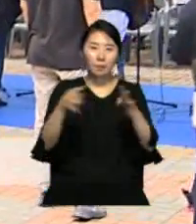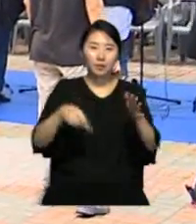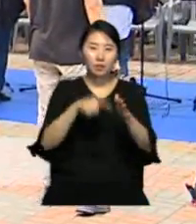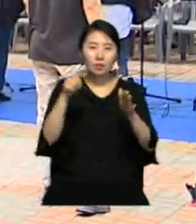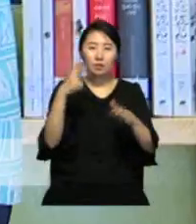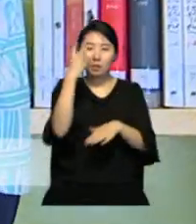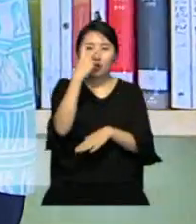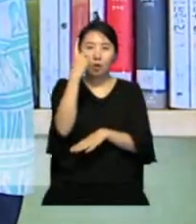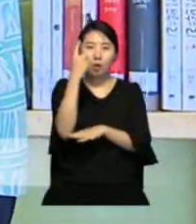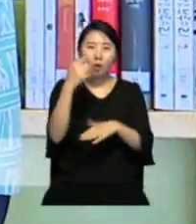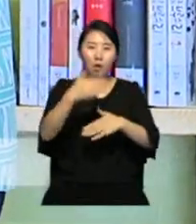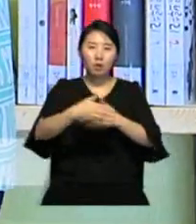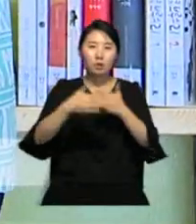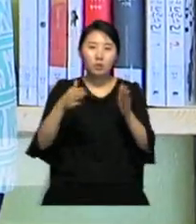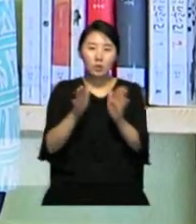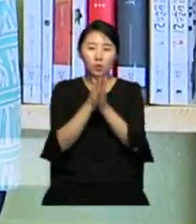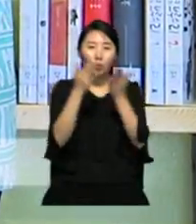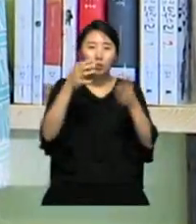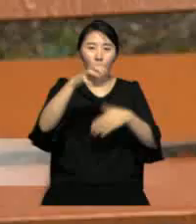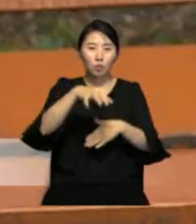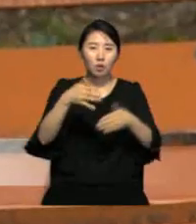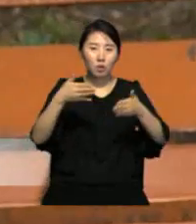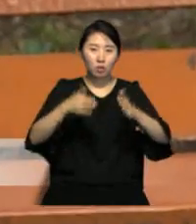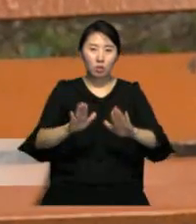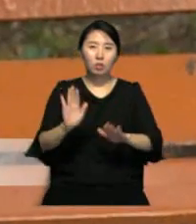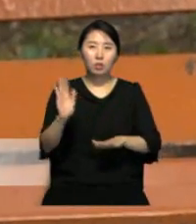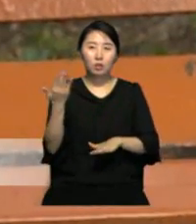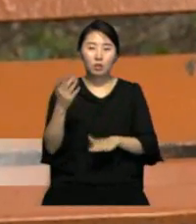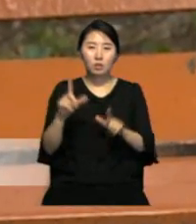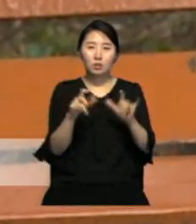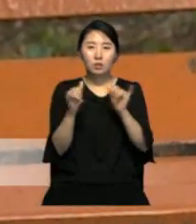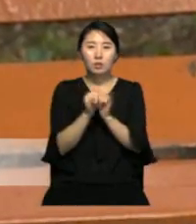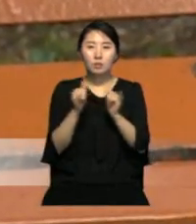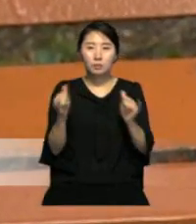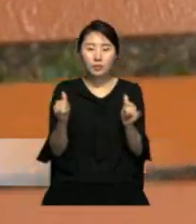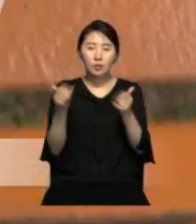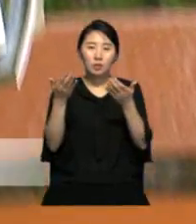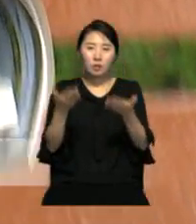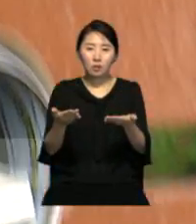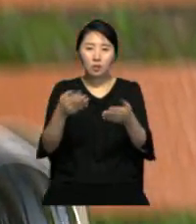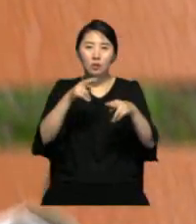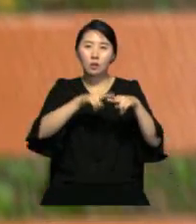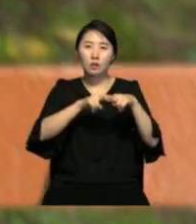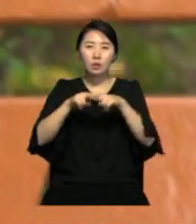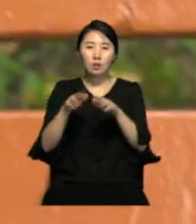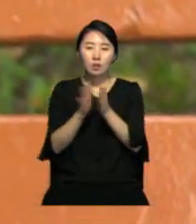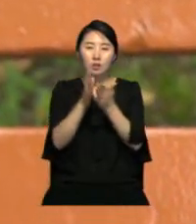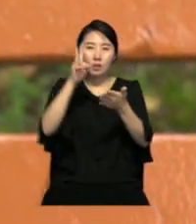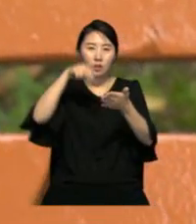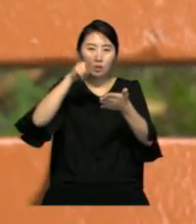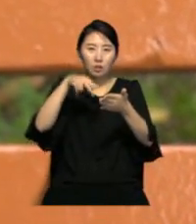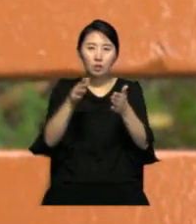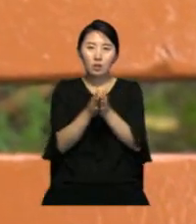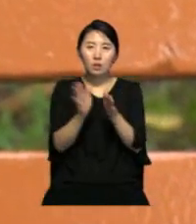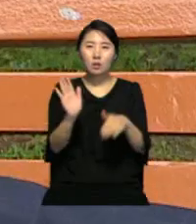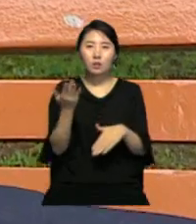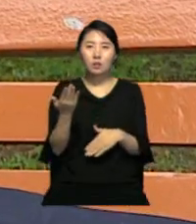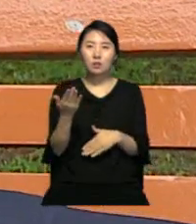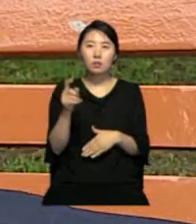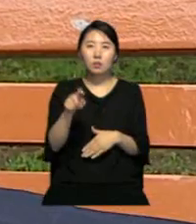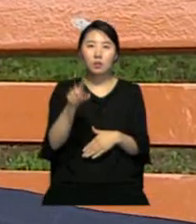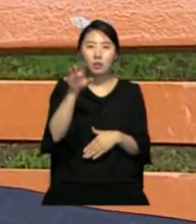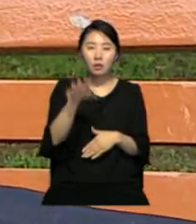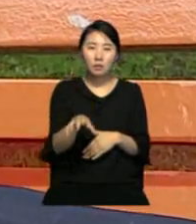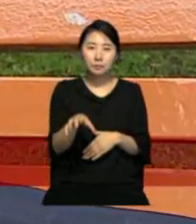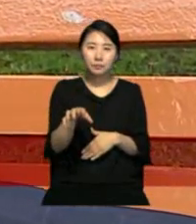내 경비실도 도서관으로 재탄생했습니다. 주민들은 한적한 벤치에 앉아 독서 삼매경에 빠집니다. 저게